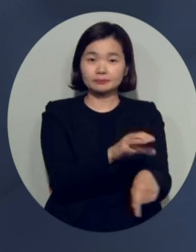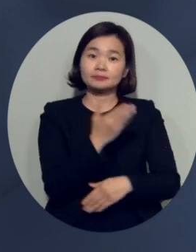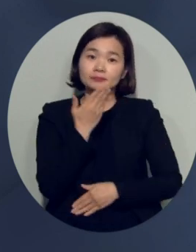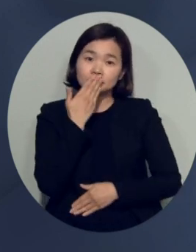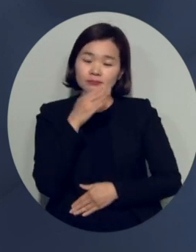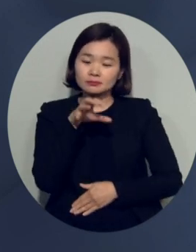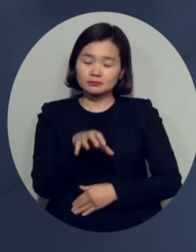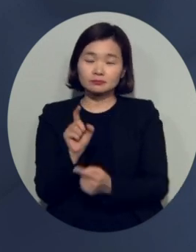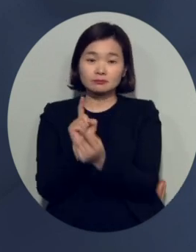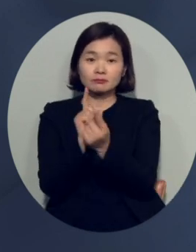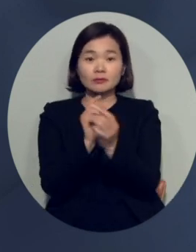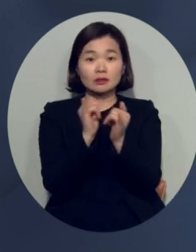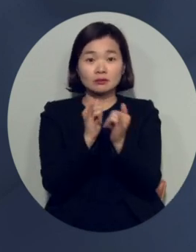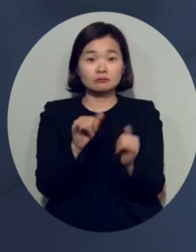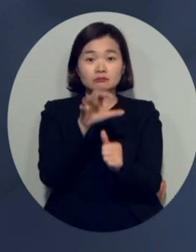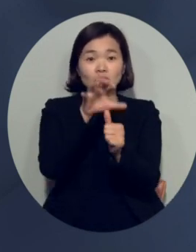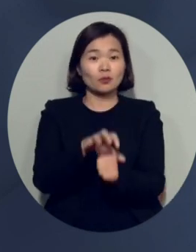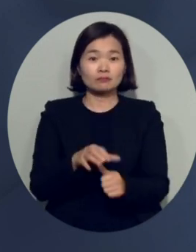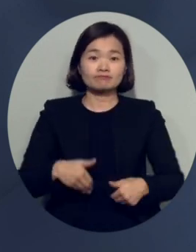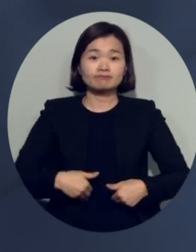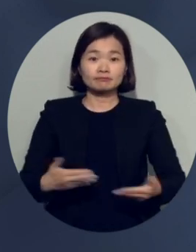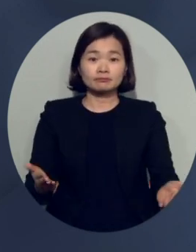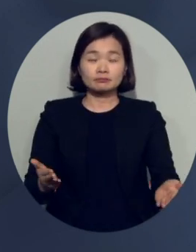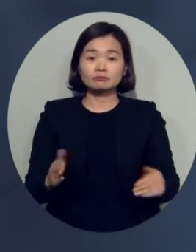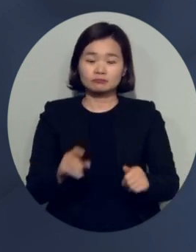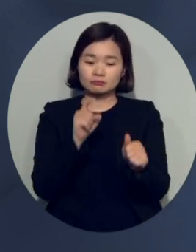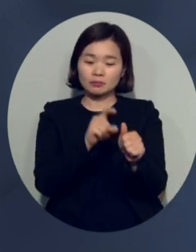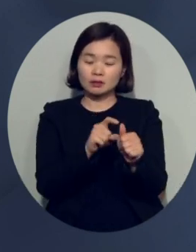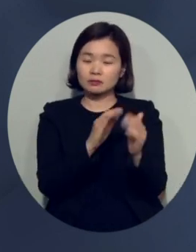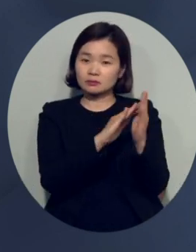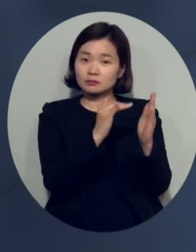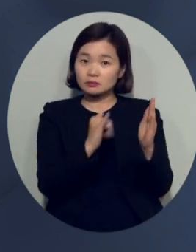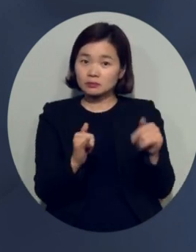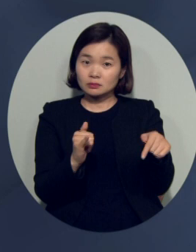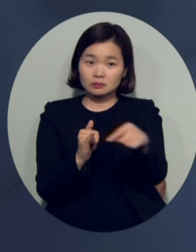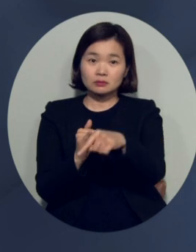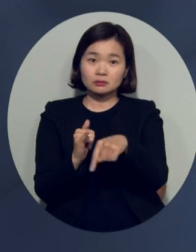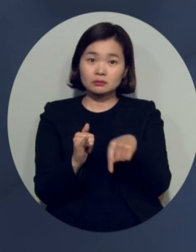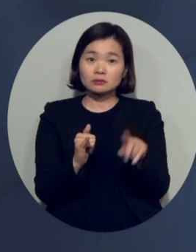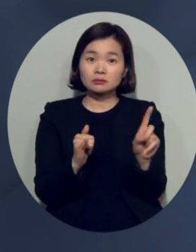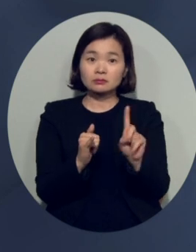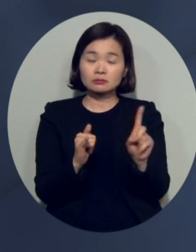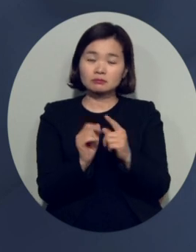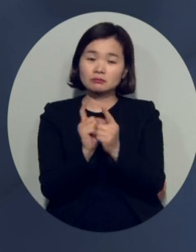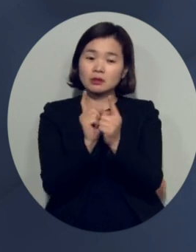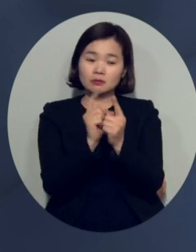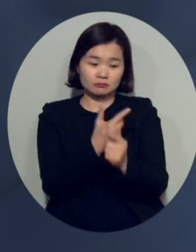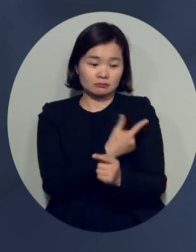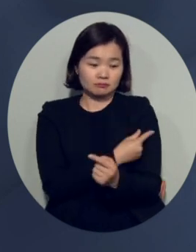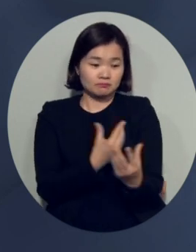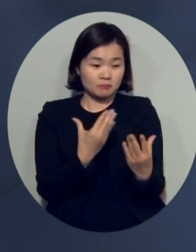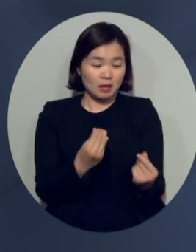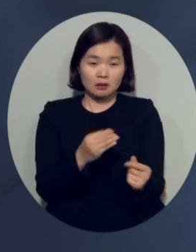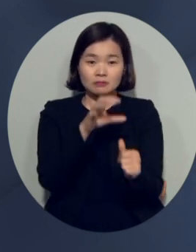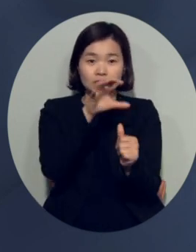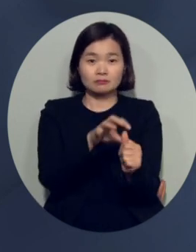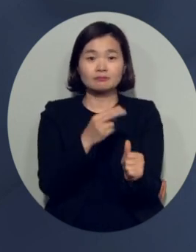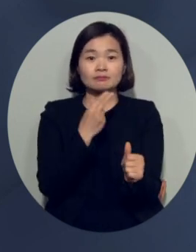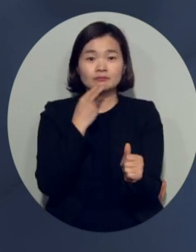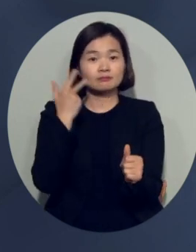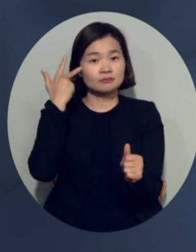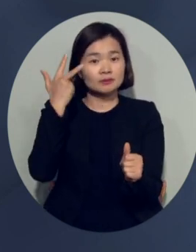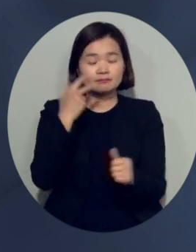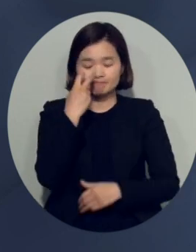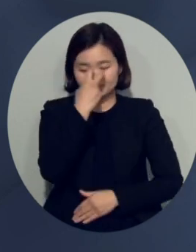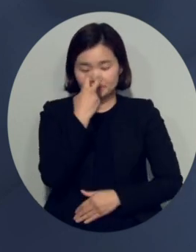식당 등에서의 접촉자는 격리하지 않습니다. 확진자의 가족 등 동거인 역시 접종 완료자는 격리 없이 7일간